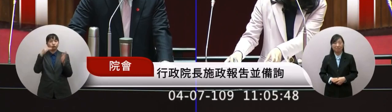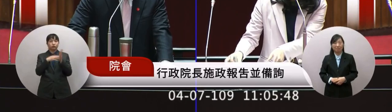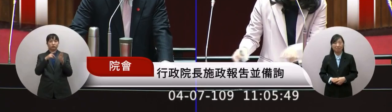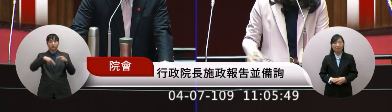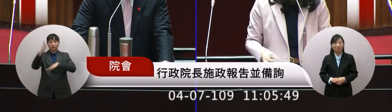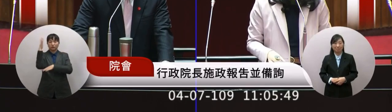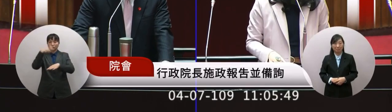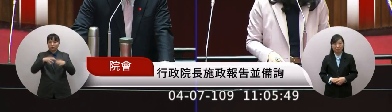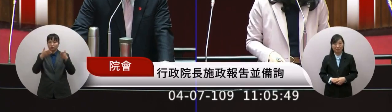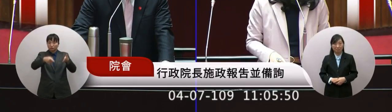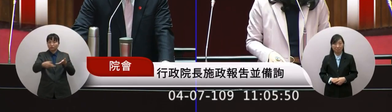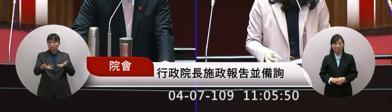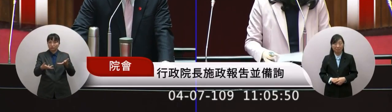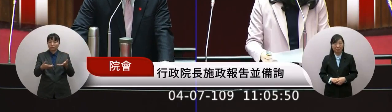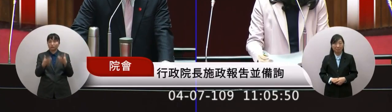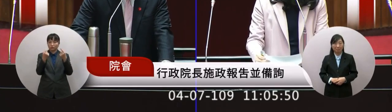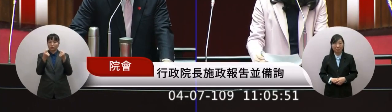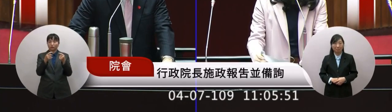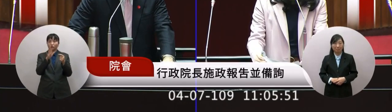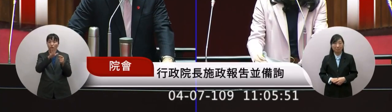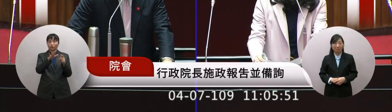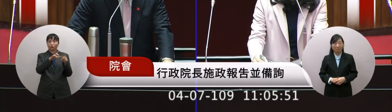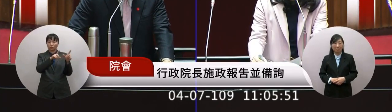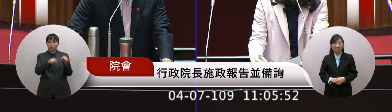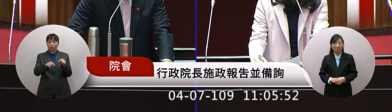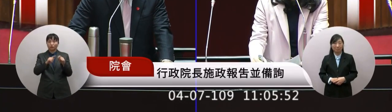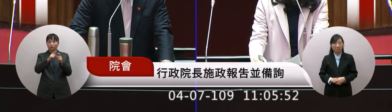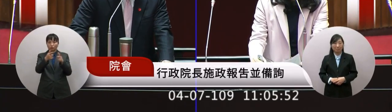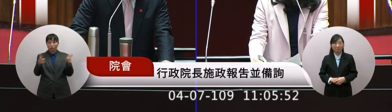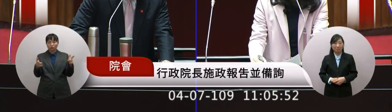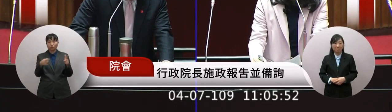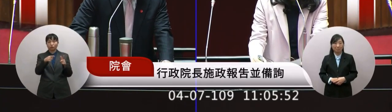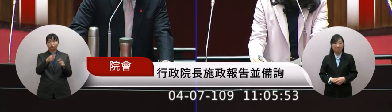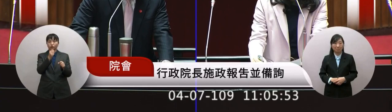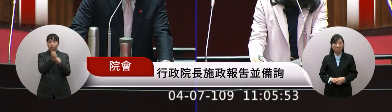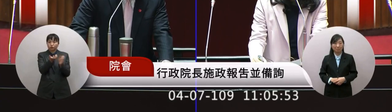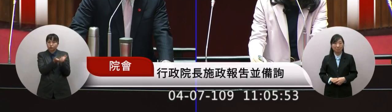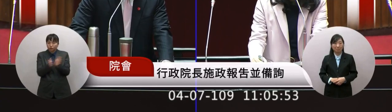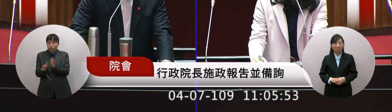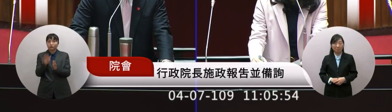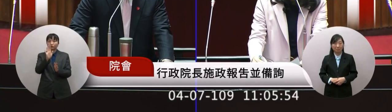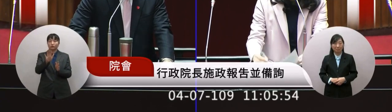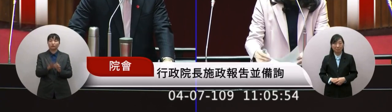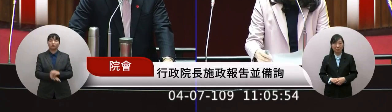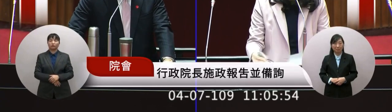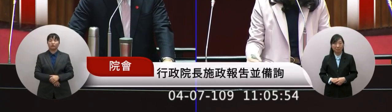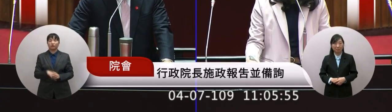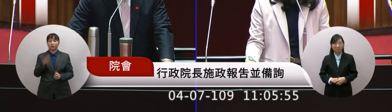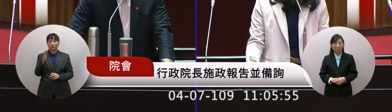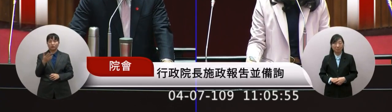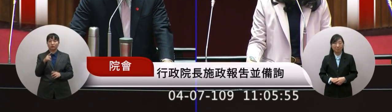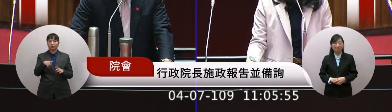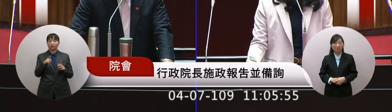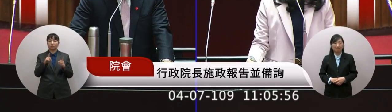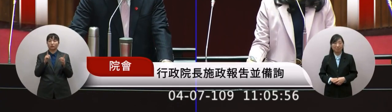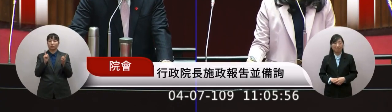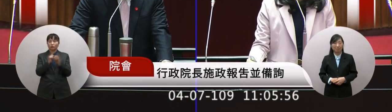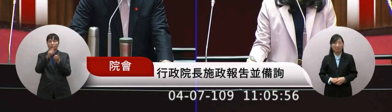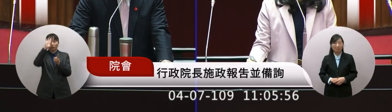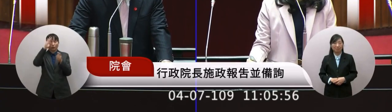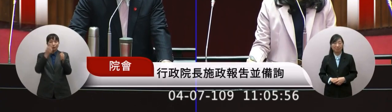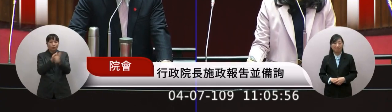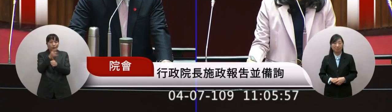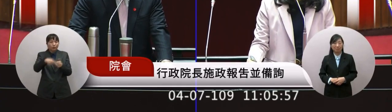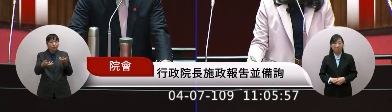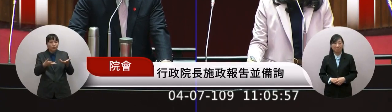这一方面也有做这一方面的，从各方面来筹备准备。不过，现在因为疫情的